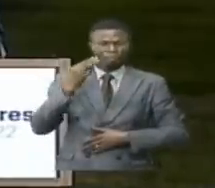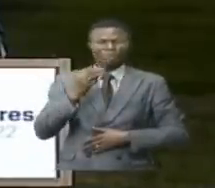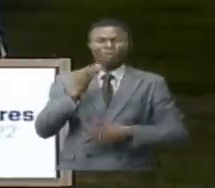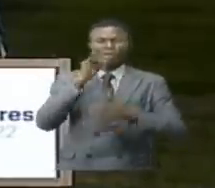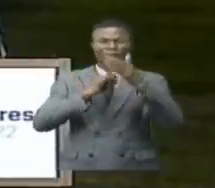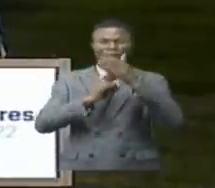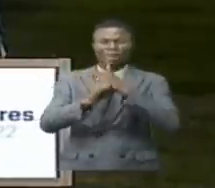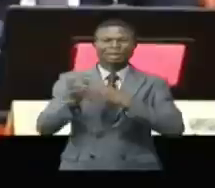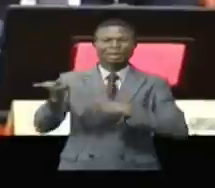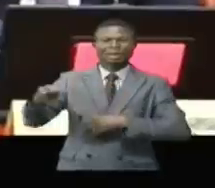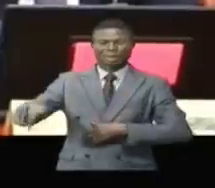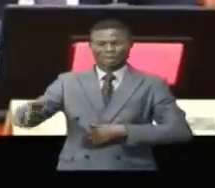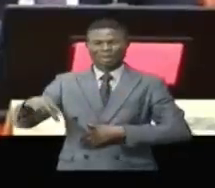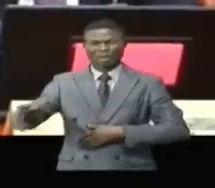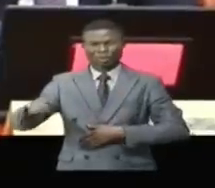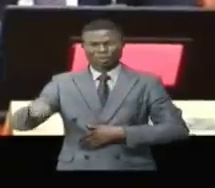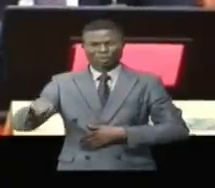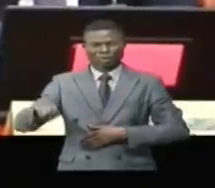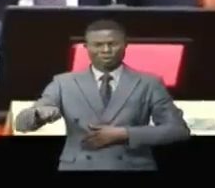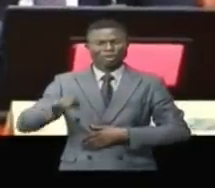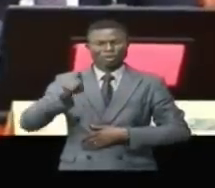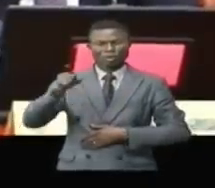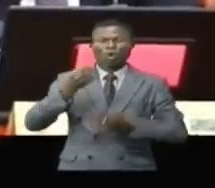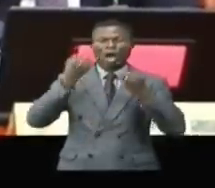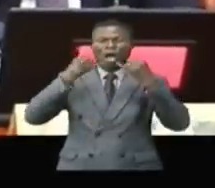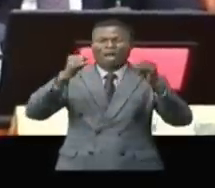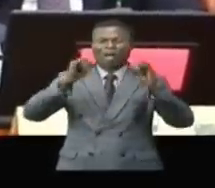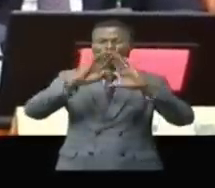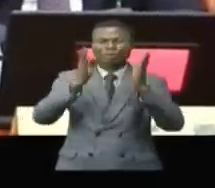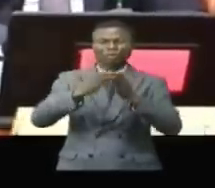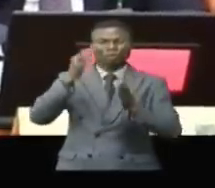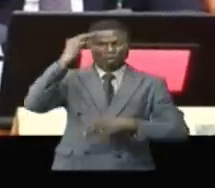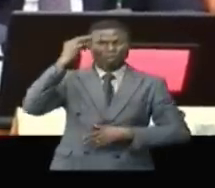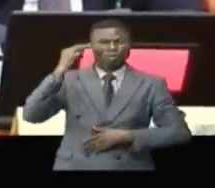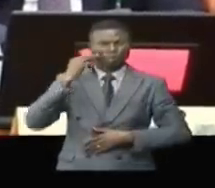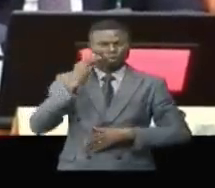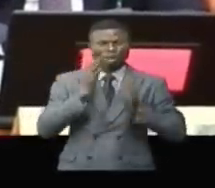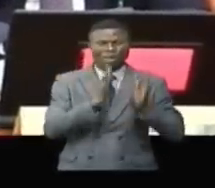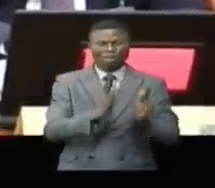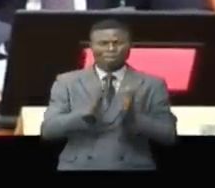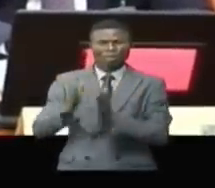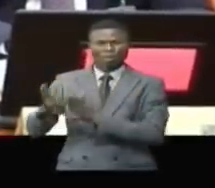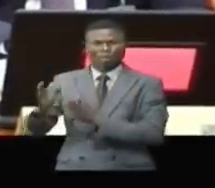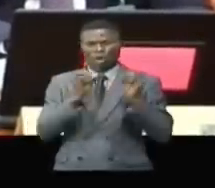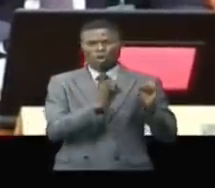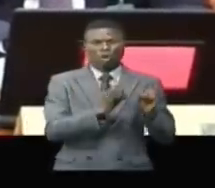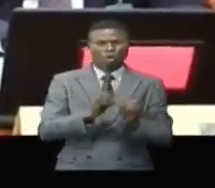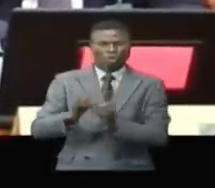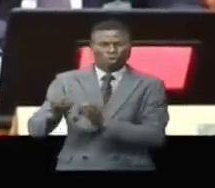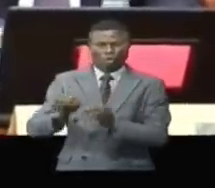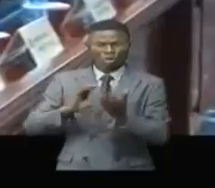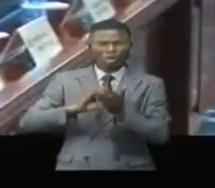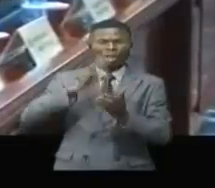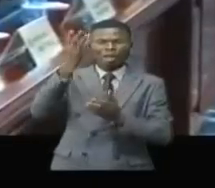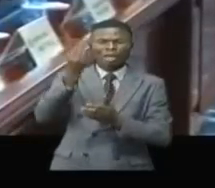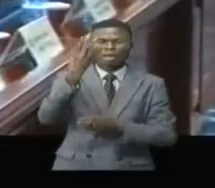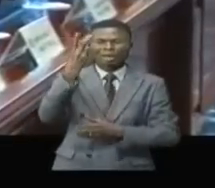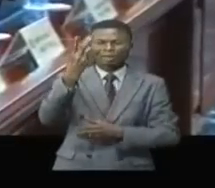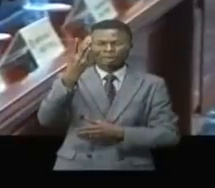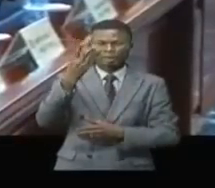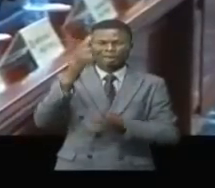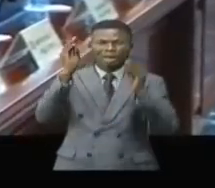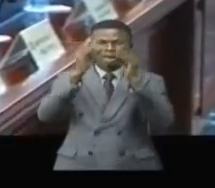l'Intégration régionale a pour sa part informé le Conseil de préparatifs de l'organisation du 42e sommet